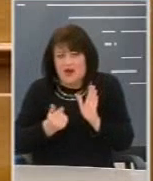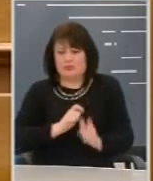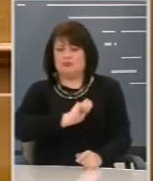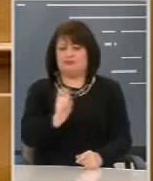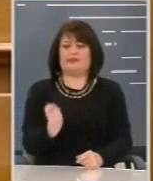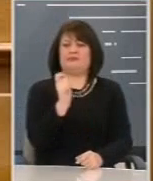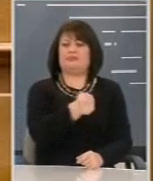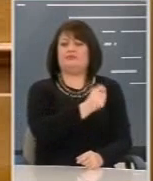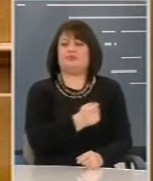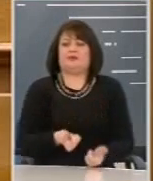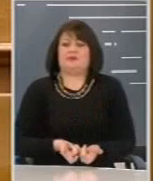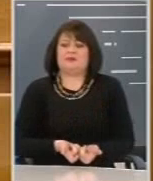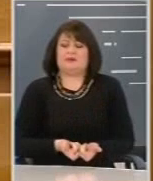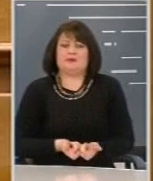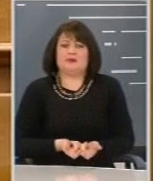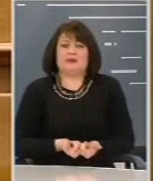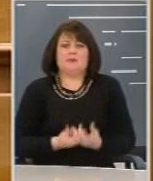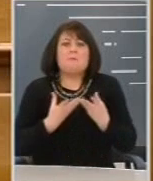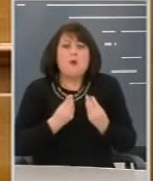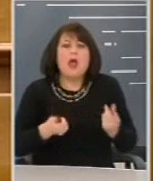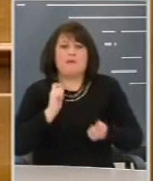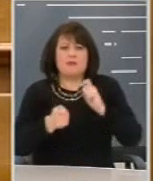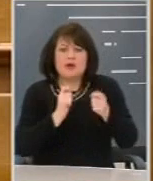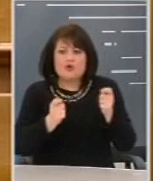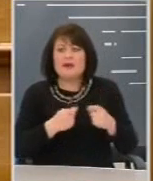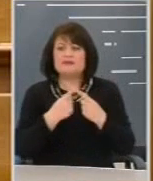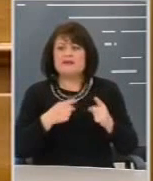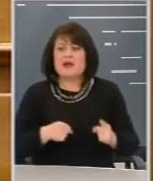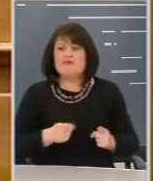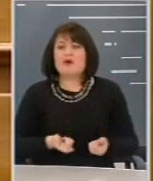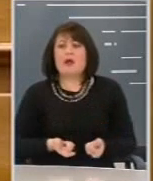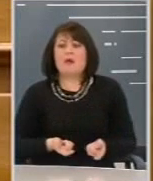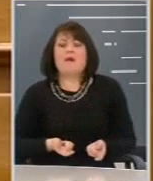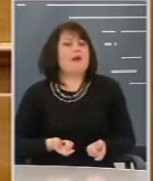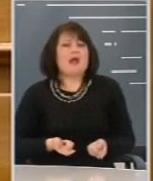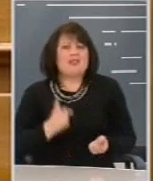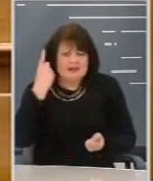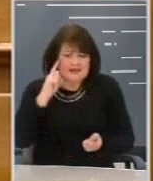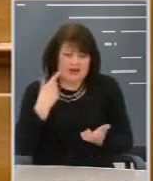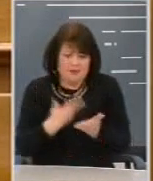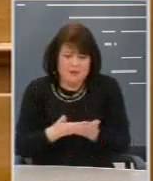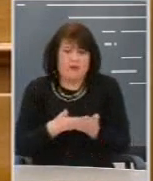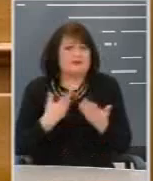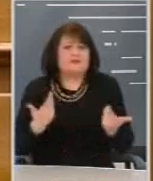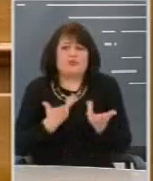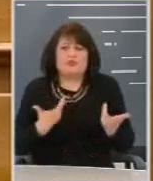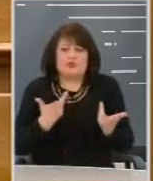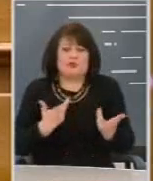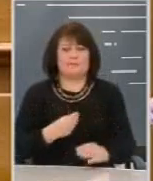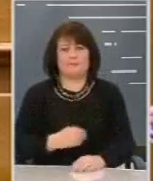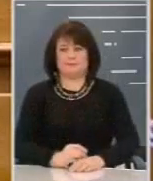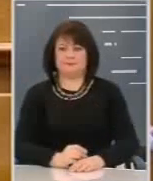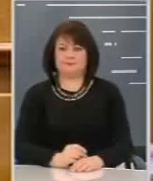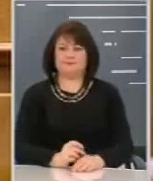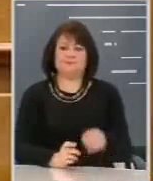εφορία, παρότι υπήρχε μεγάλος όγκος συναλλαγών με αυτούς. Υπήρχαν πληρωμές σε φυσικά πρόσωπα μόνο σε λίστες, χωρίς να προσποιηθούν από παραστατικά κτλ. Δεν τα αφήνω για